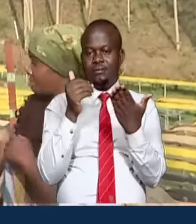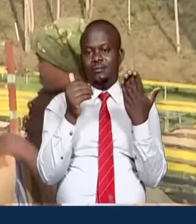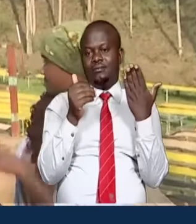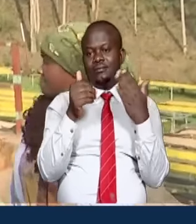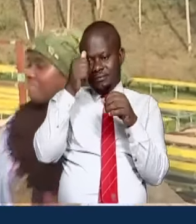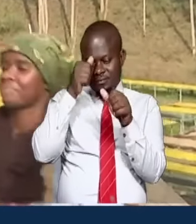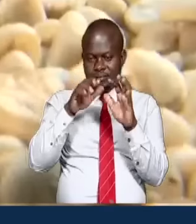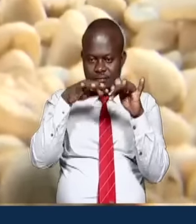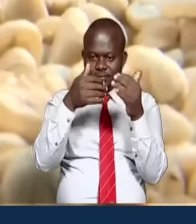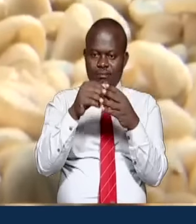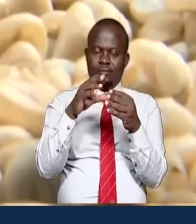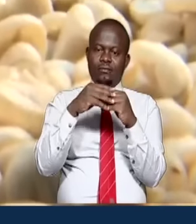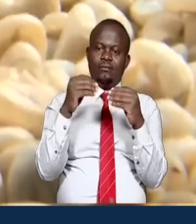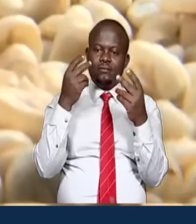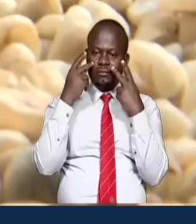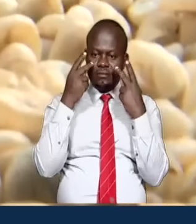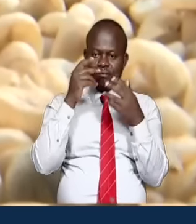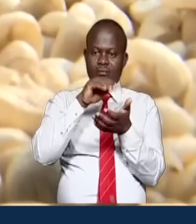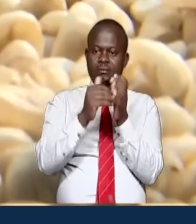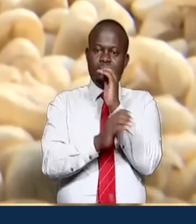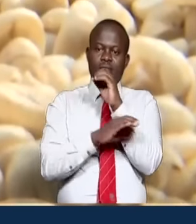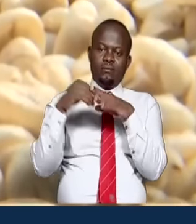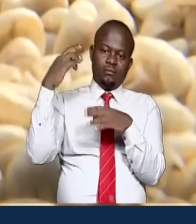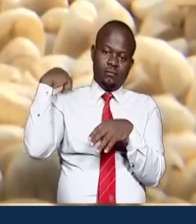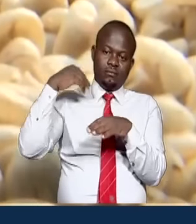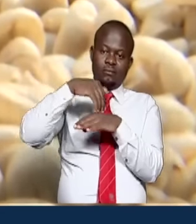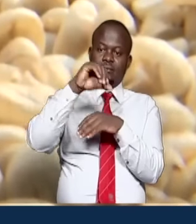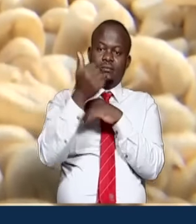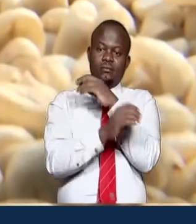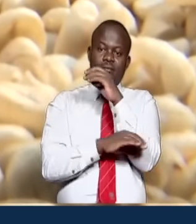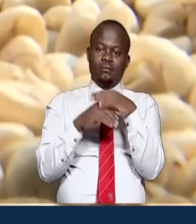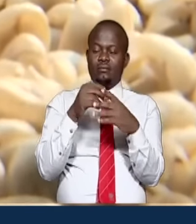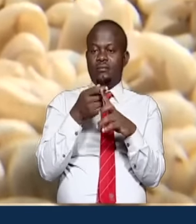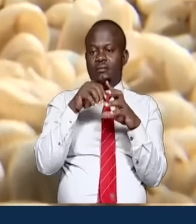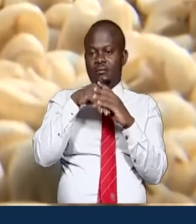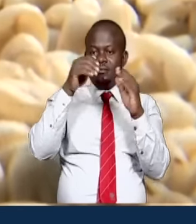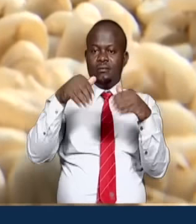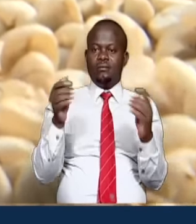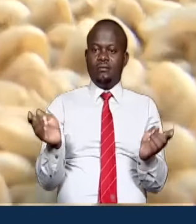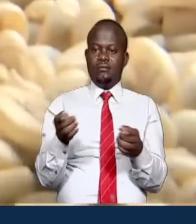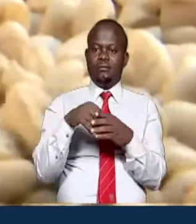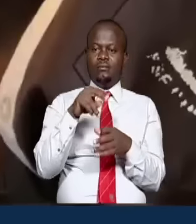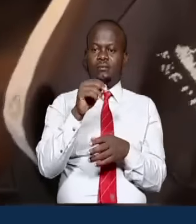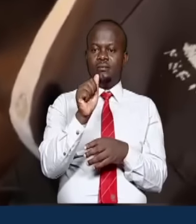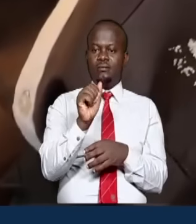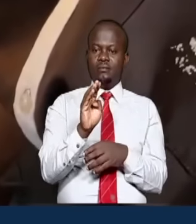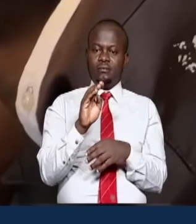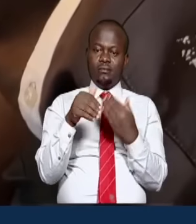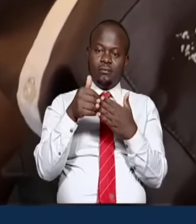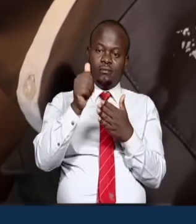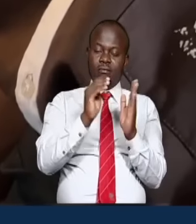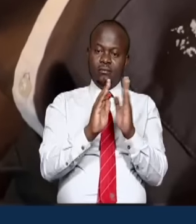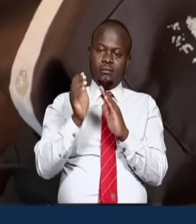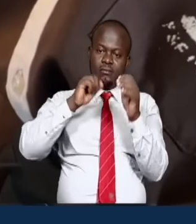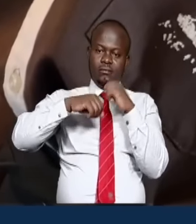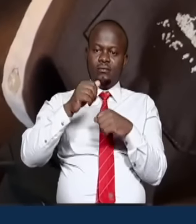n'uburyo twanamaruta twabonye. Ikigo cy'igihugu gishinzwe iyoherezwa mu mahanga ry'ibikomoka ku buhinzi n'ubworozi NAEB nicyo cyateguye aya